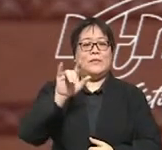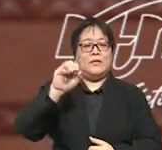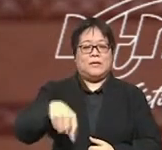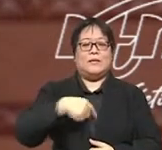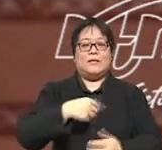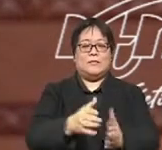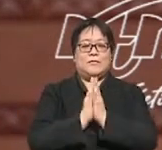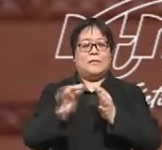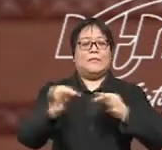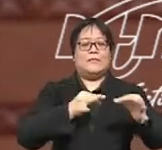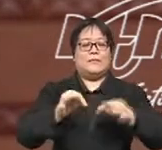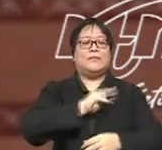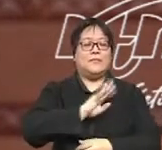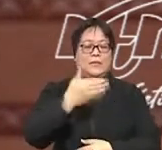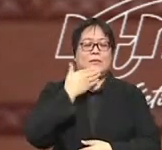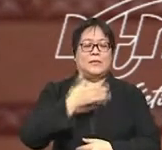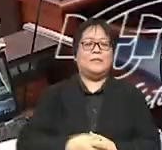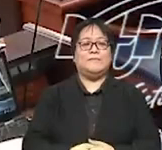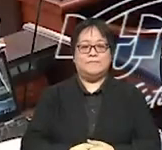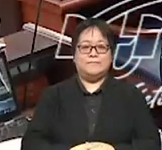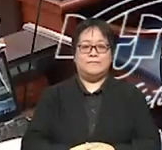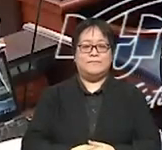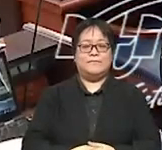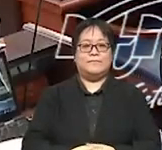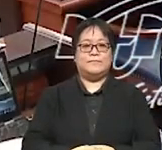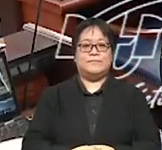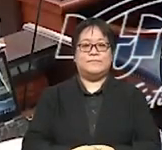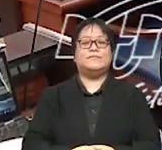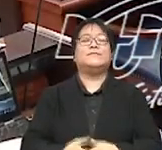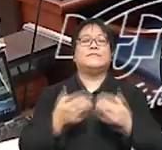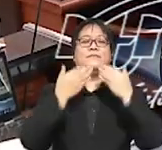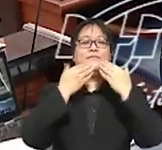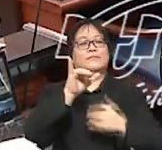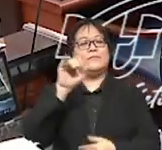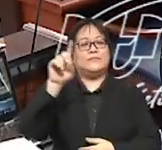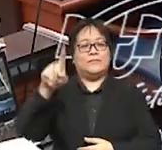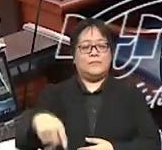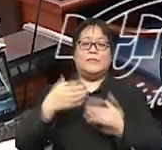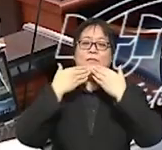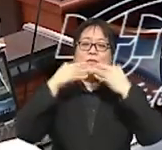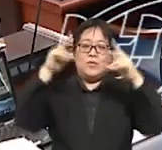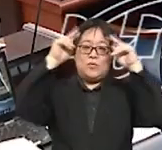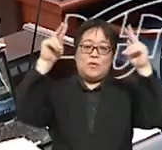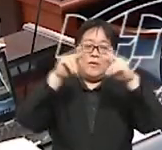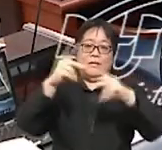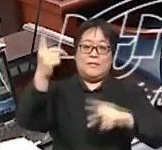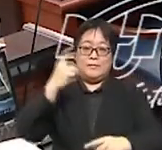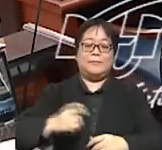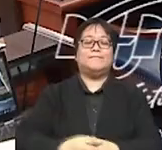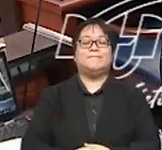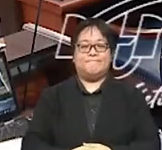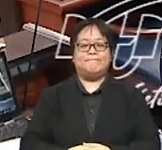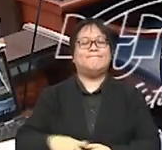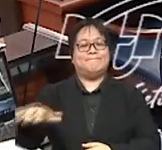itu saya belum selesai depannya bahwa kucing masih hidup Terima kasih Kuantan atas soalnya cukup baik